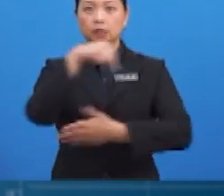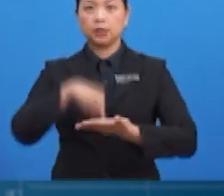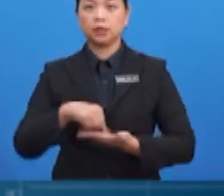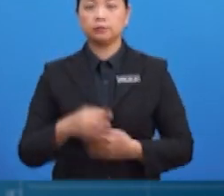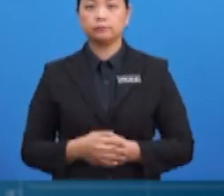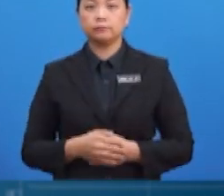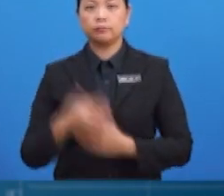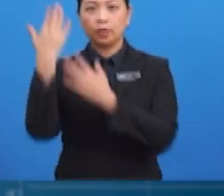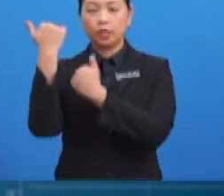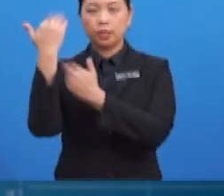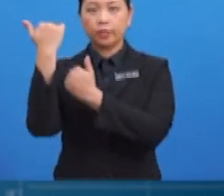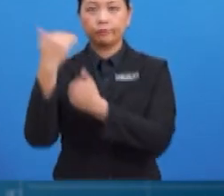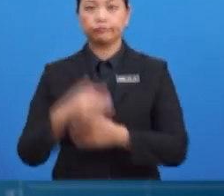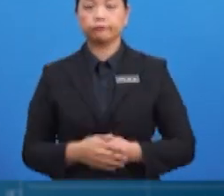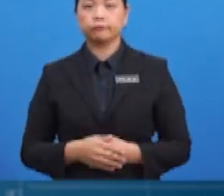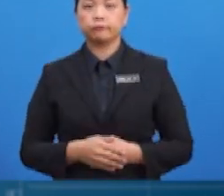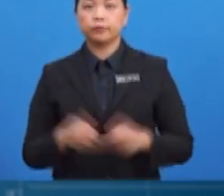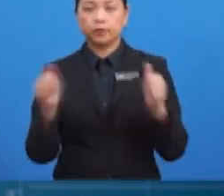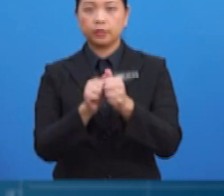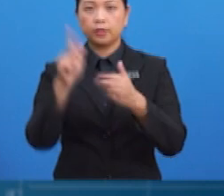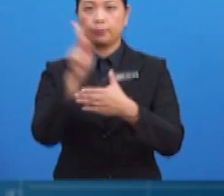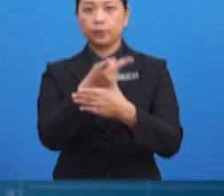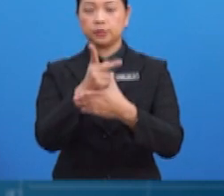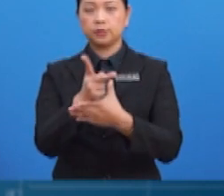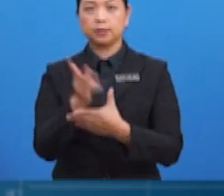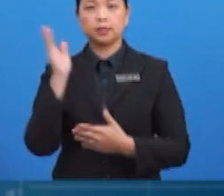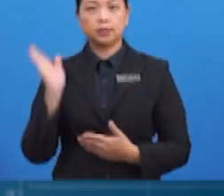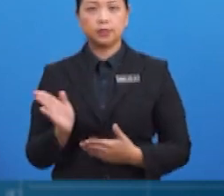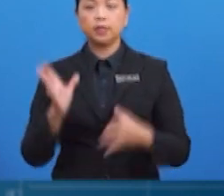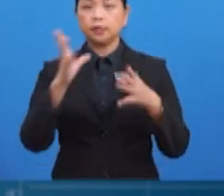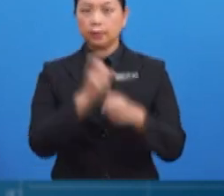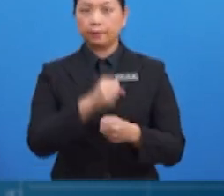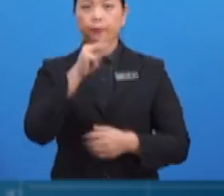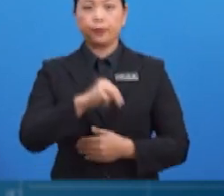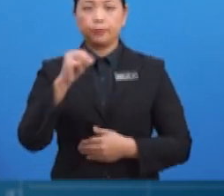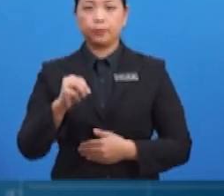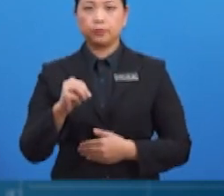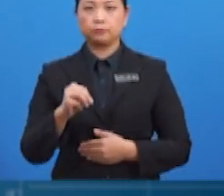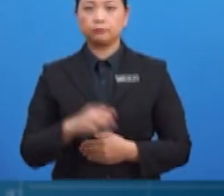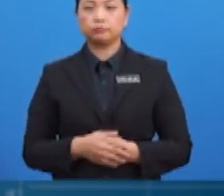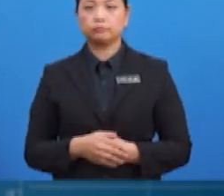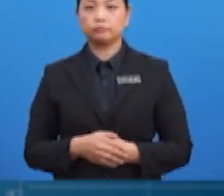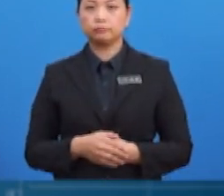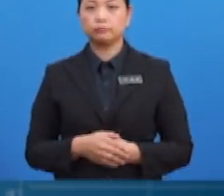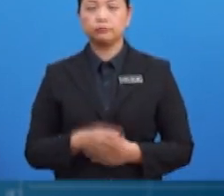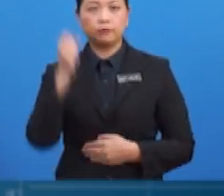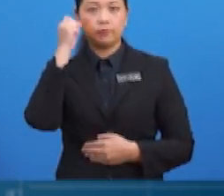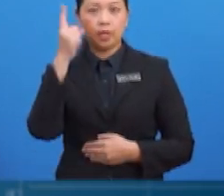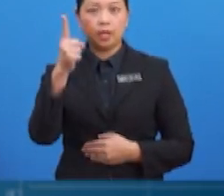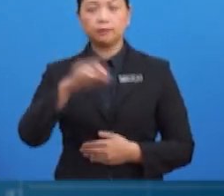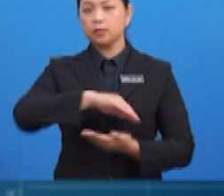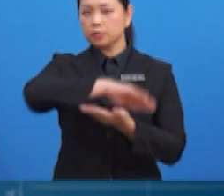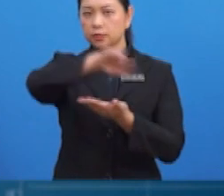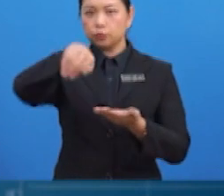ini. Diharapkan dengan perkongsian ini dapatlah murid-murid mengenali dan